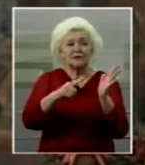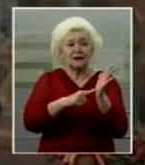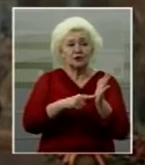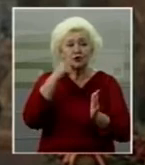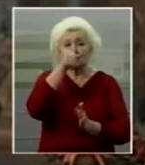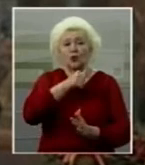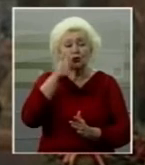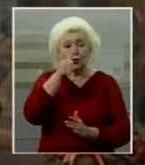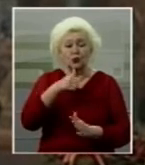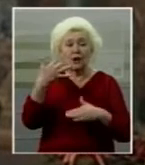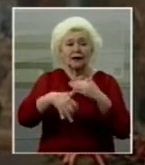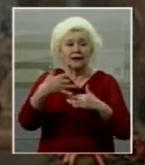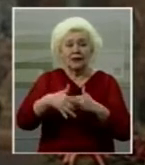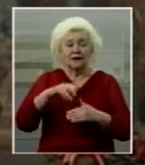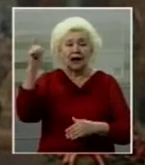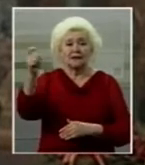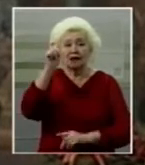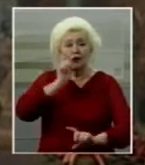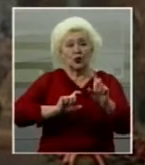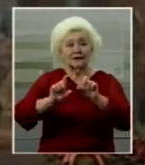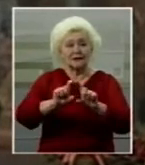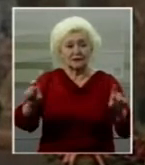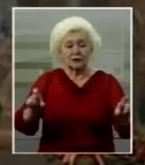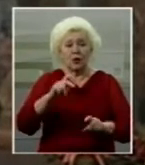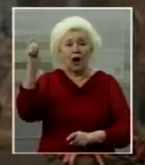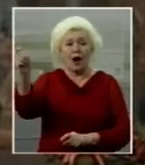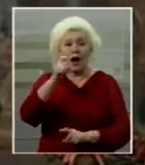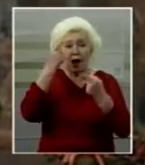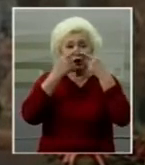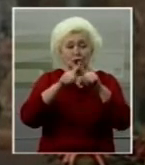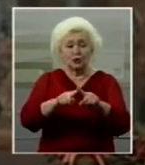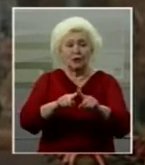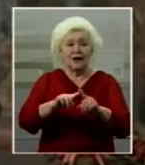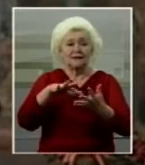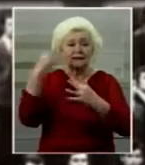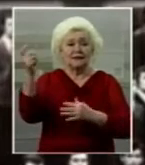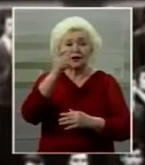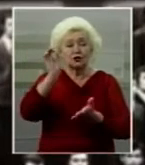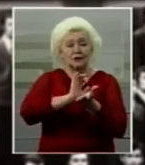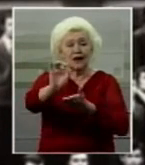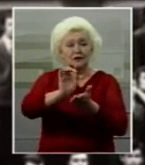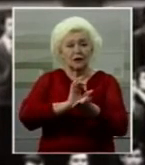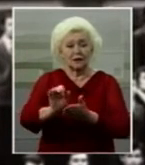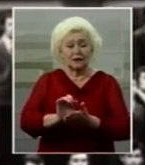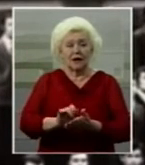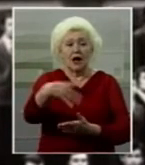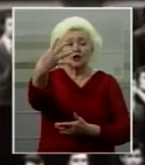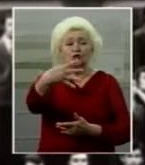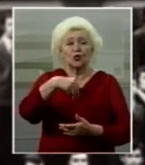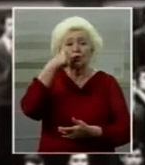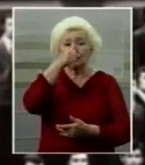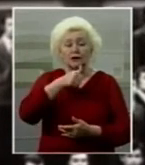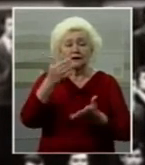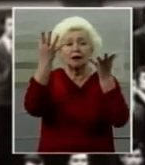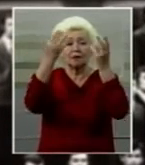1971-1976 років Херсонського сільгоспінституту агрономів сільськогосподарського виробництва з 40-річчям